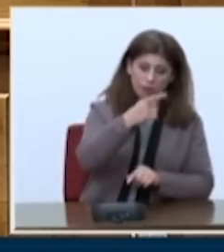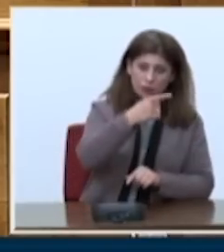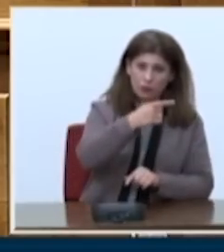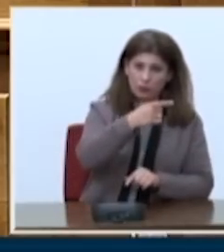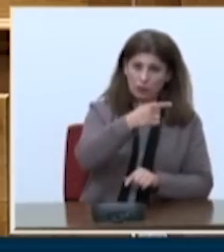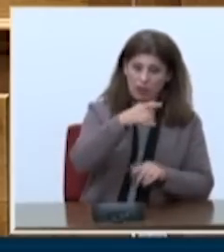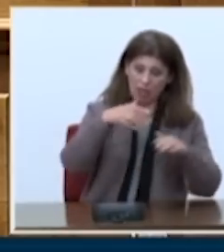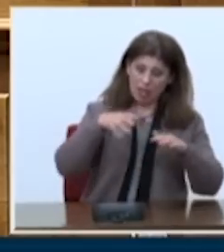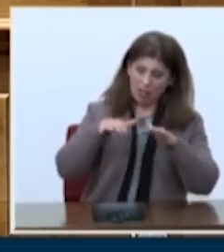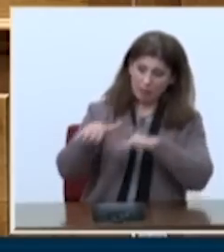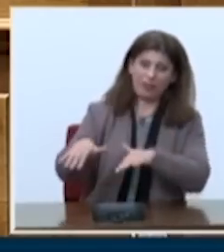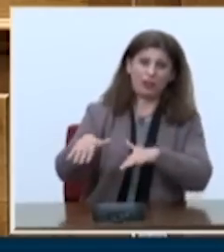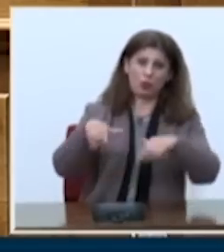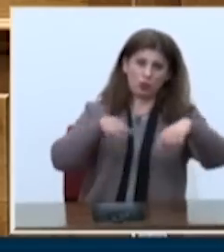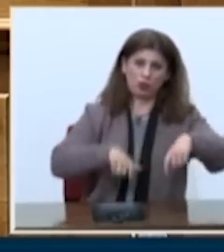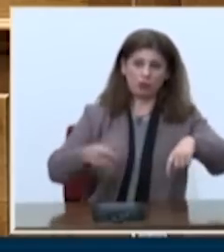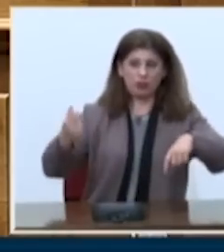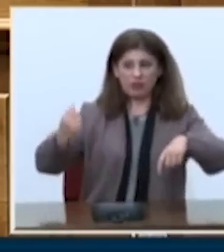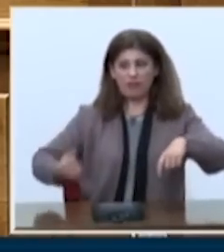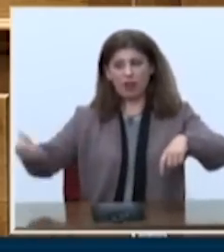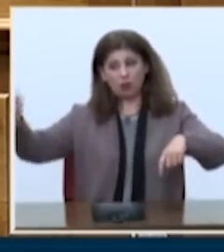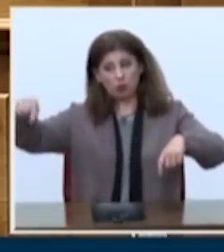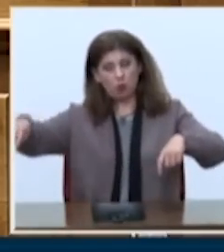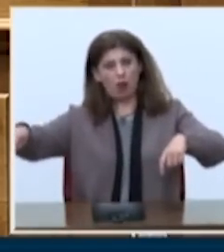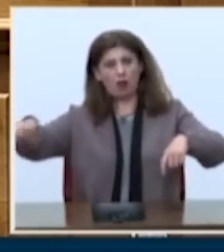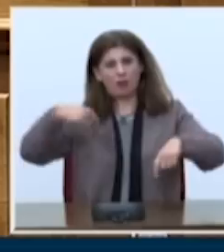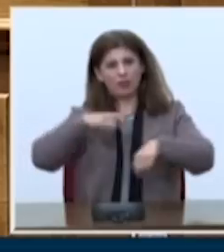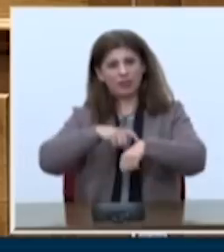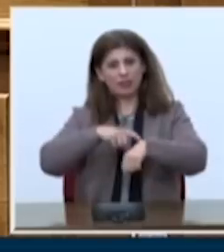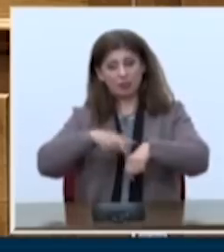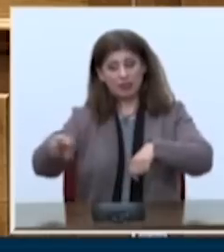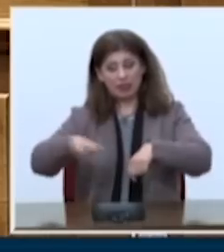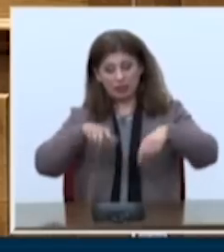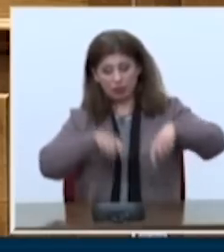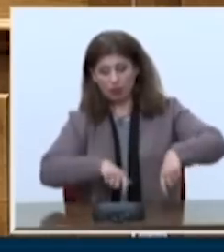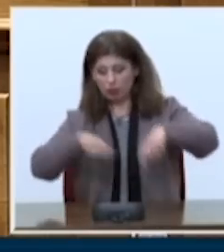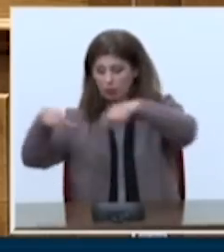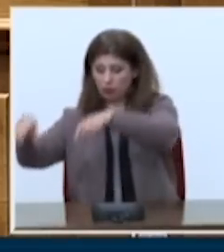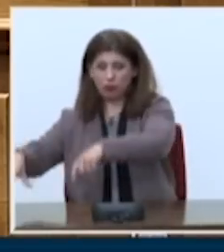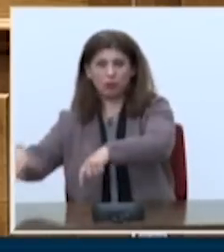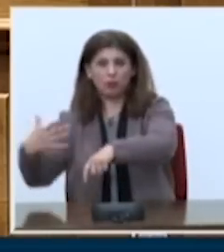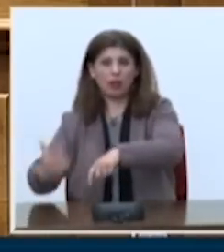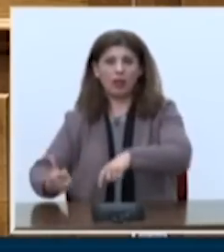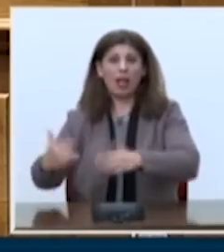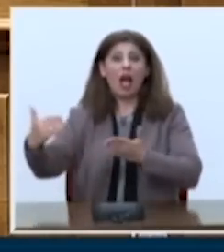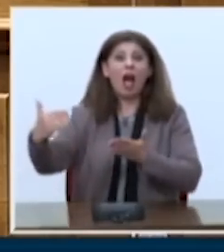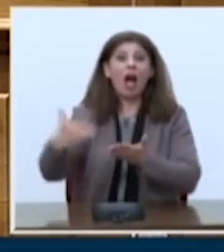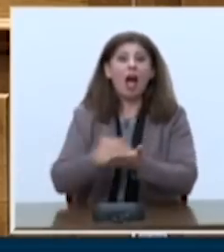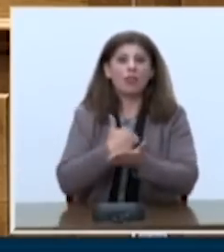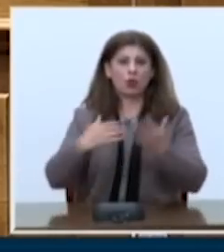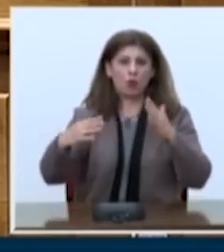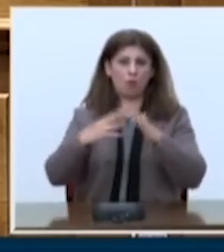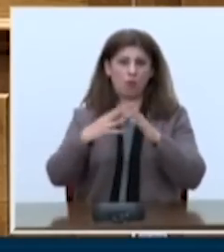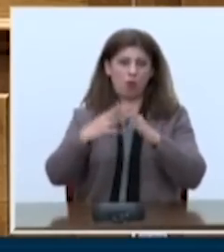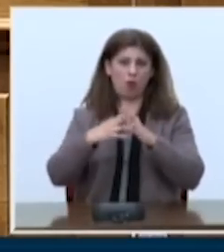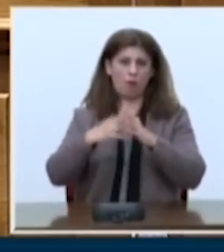σε βάρος ενός άλλου, που αυτή τη στιγμή και τα δύο στρατόπεδα διεξάγουν έναν άδικο πόλεμο,